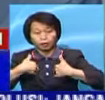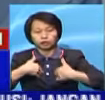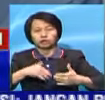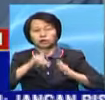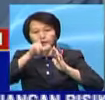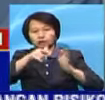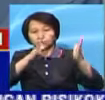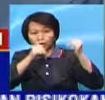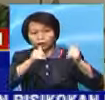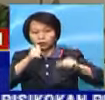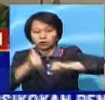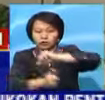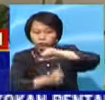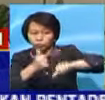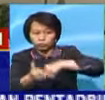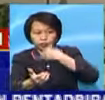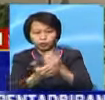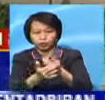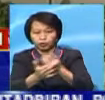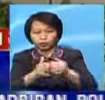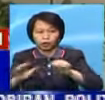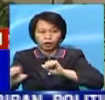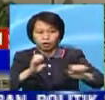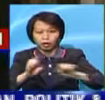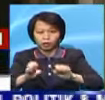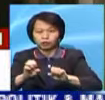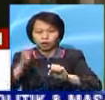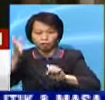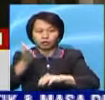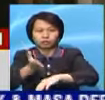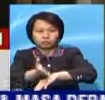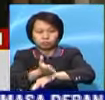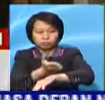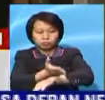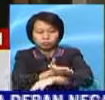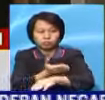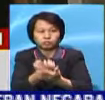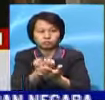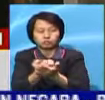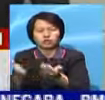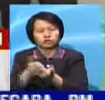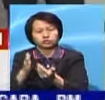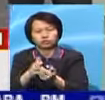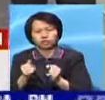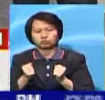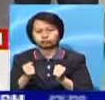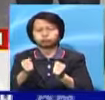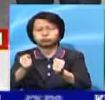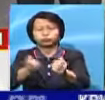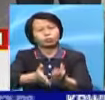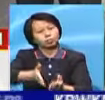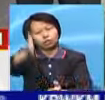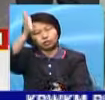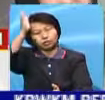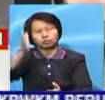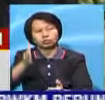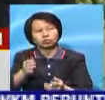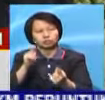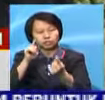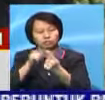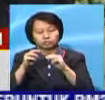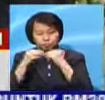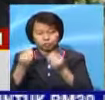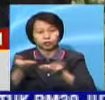the socio-economic activities kawasan ini akan meningkat, memudahkan pergerakan laluan masyarakat